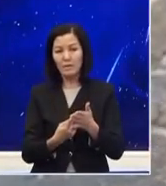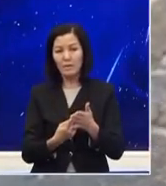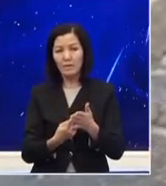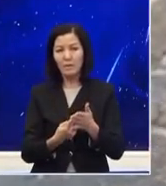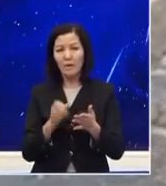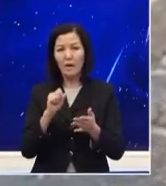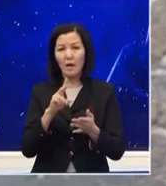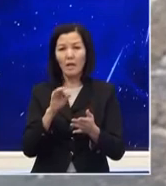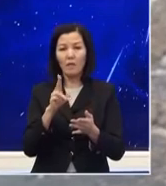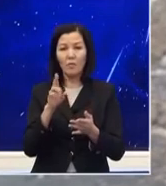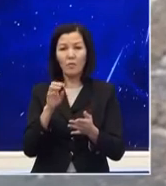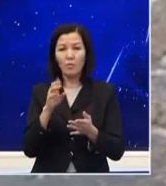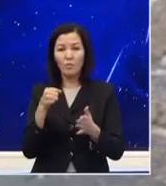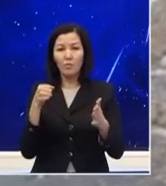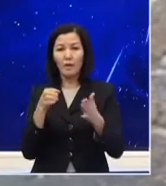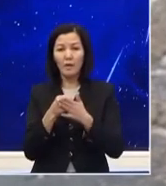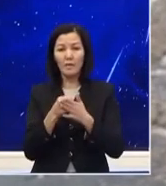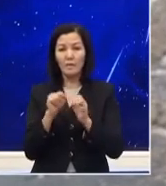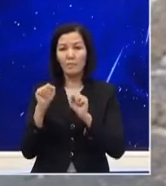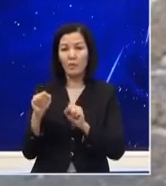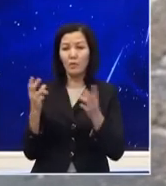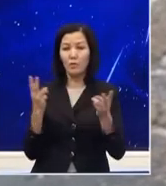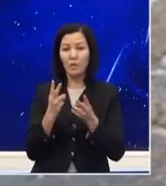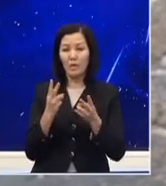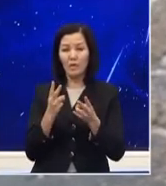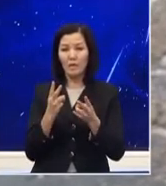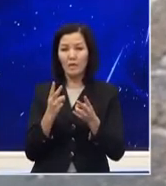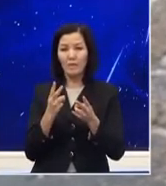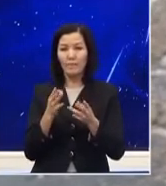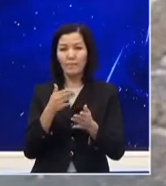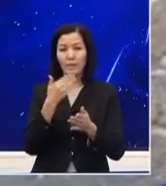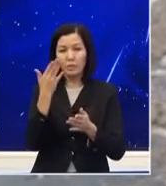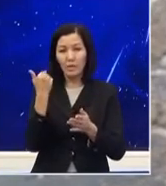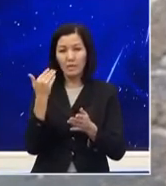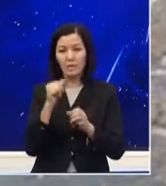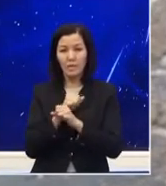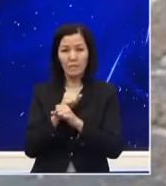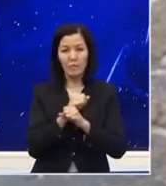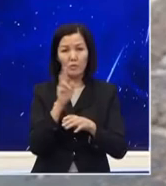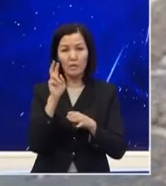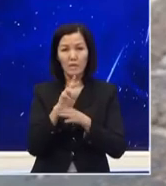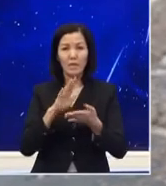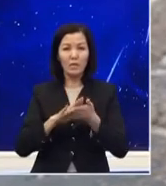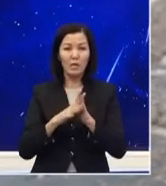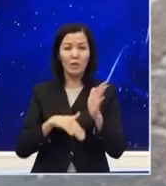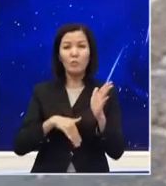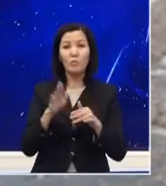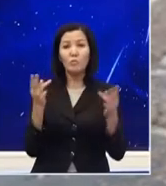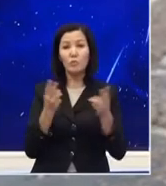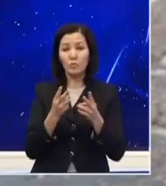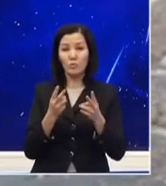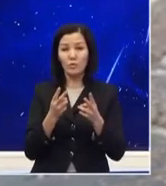біздің Алакөлді Көктұмаға бір жерде көмектессеңіздер. Жазда демалушылар келеді, Соларын бәрі жағдайып, көктіманын ашады,